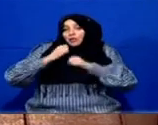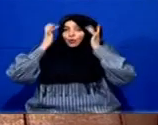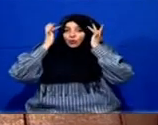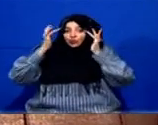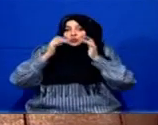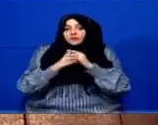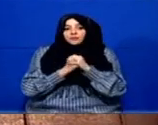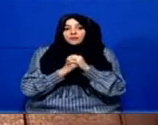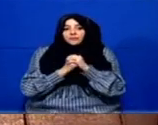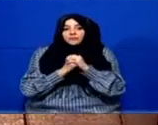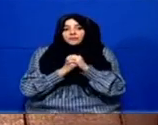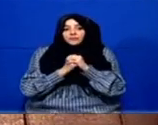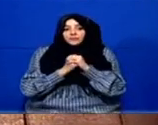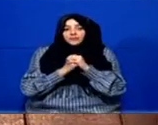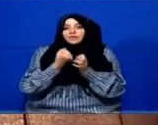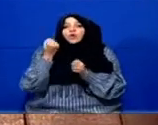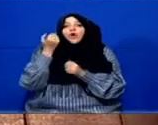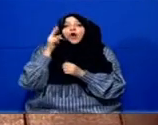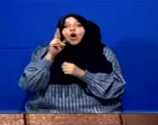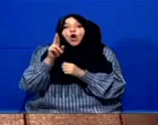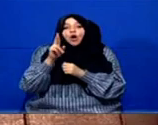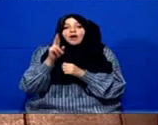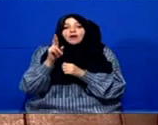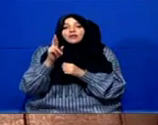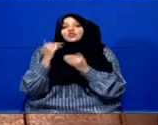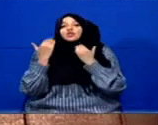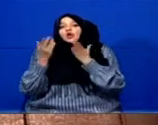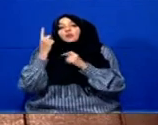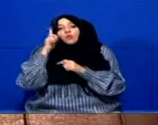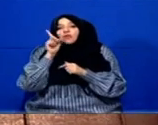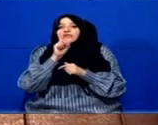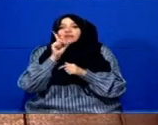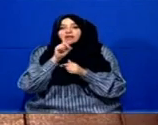قائم ان الذهب يقولوا الى البنات